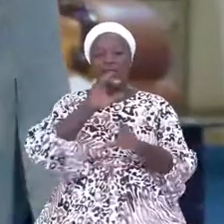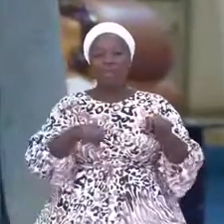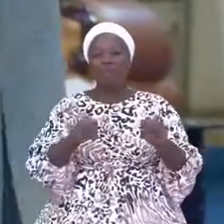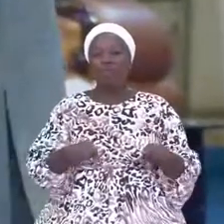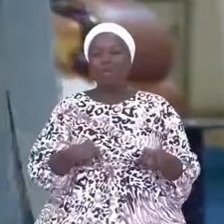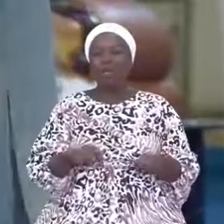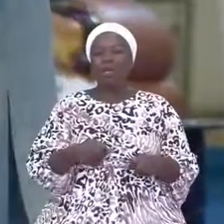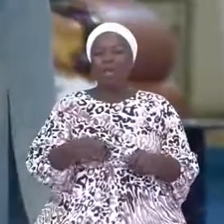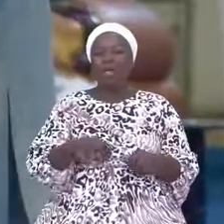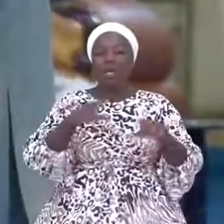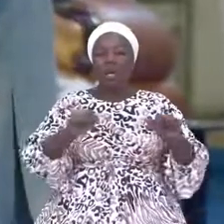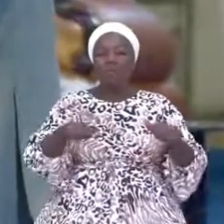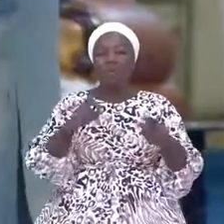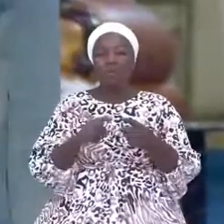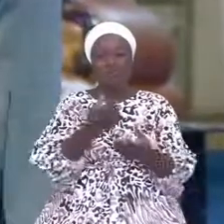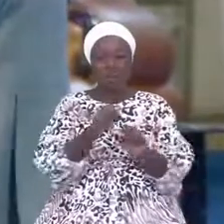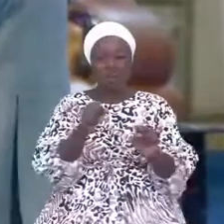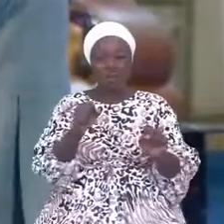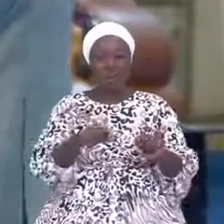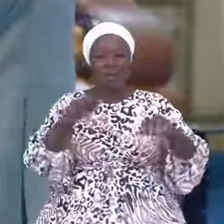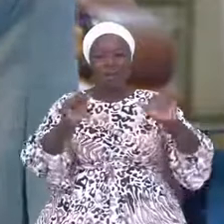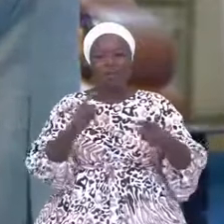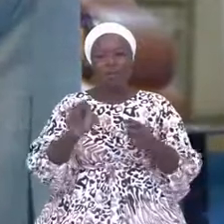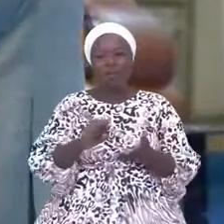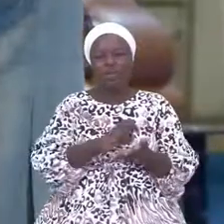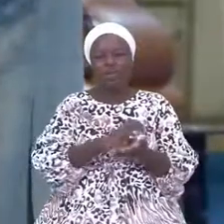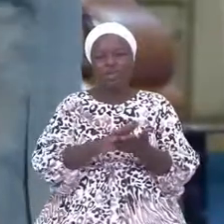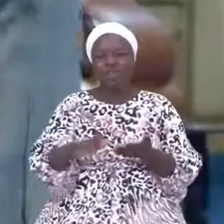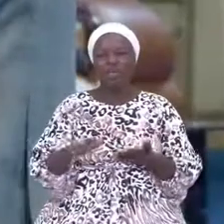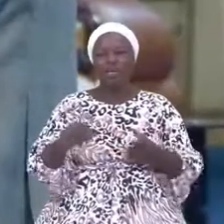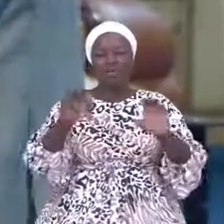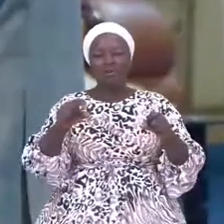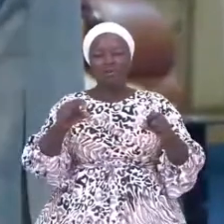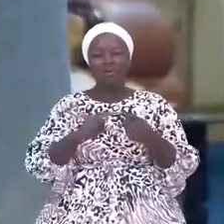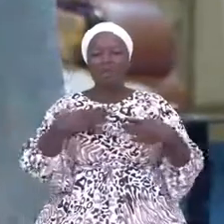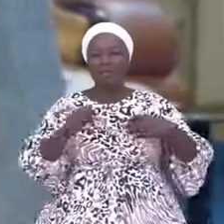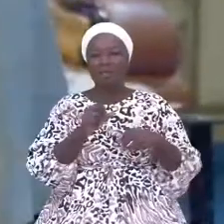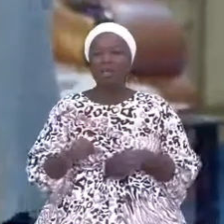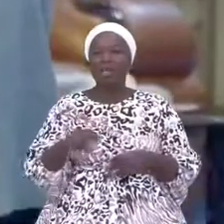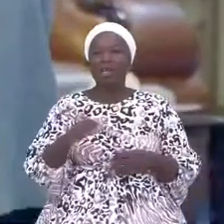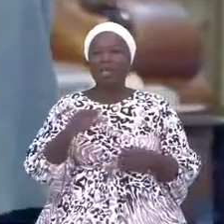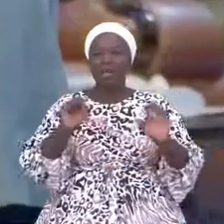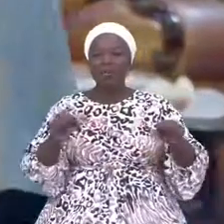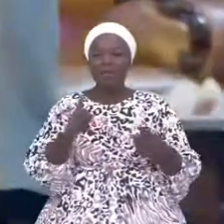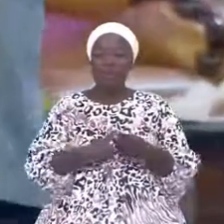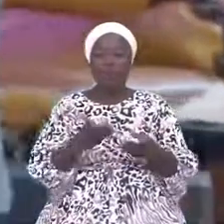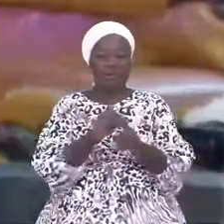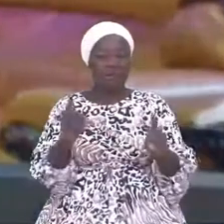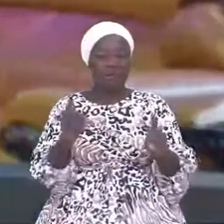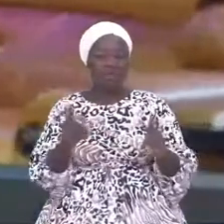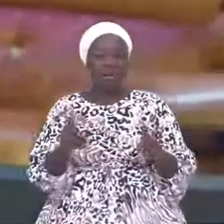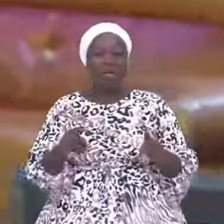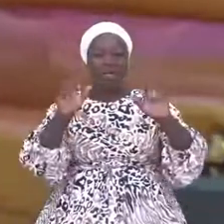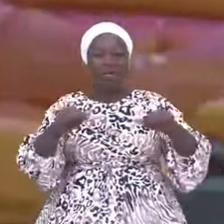possibilité. Le Dieu qui est capable, capable de sauver, capable de sanctifier, capable